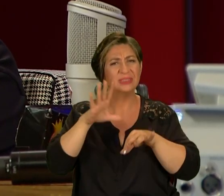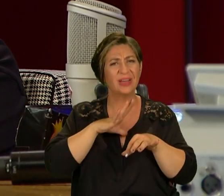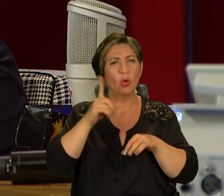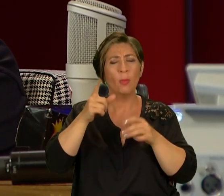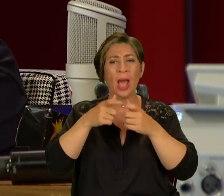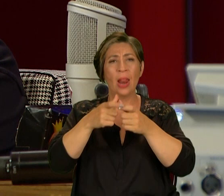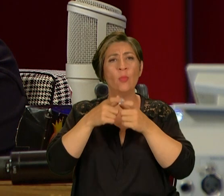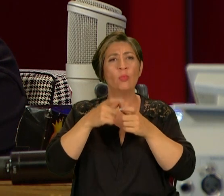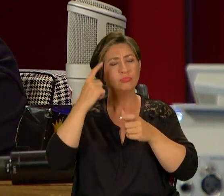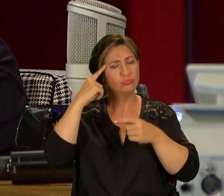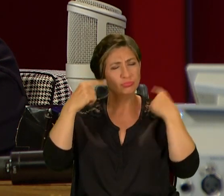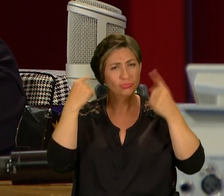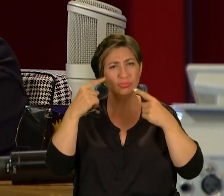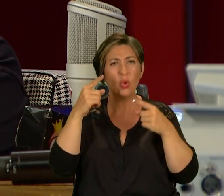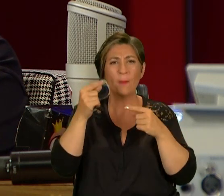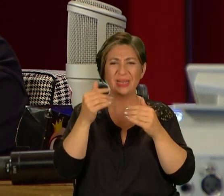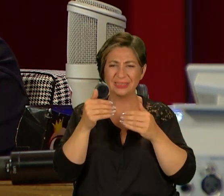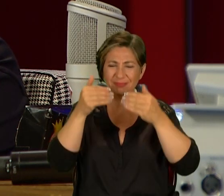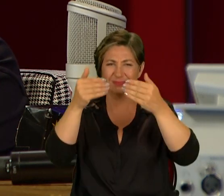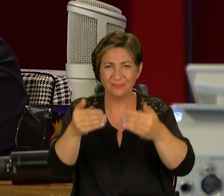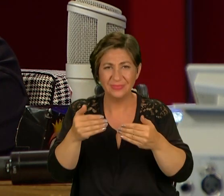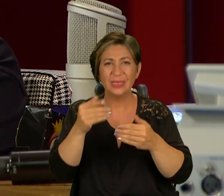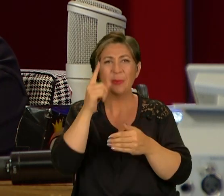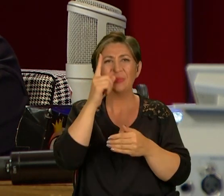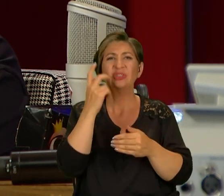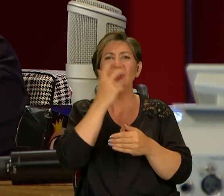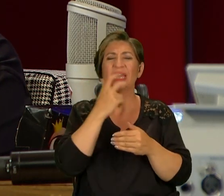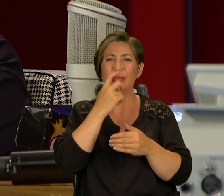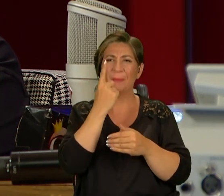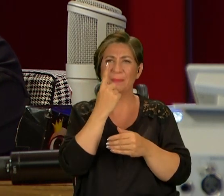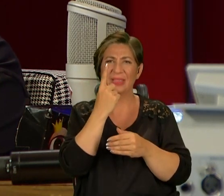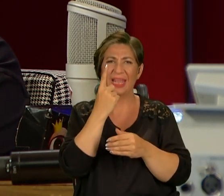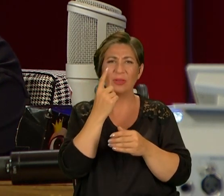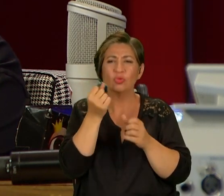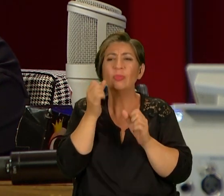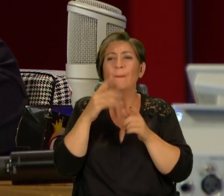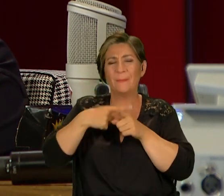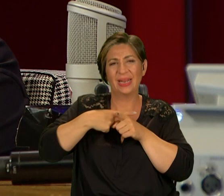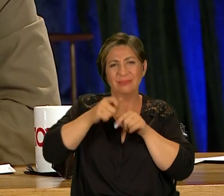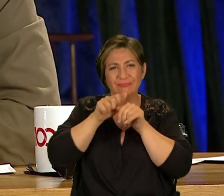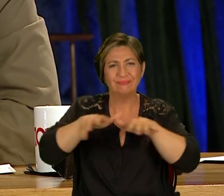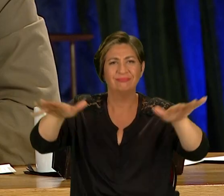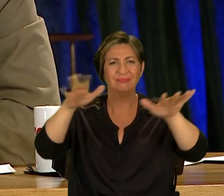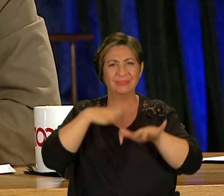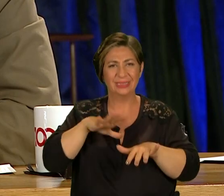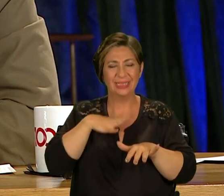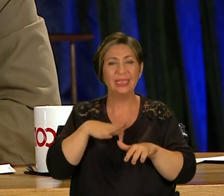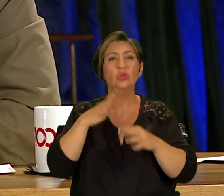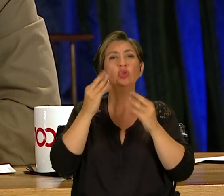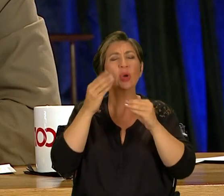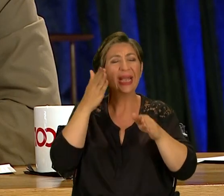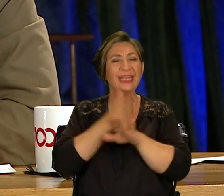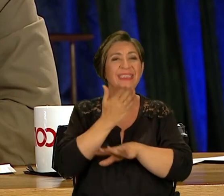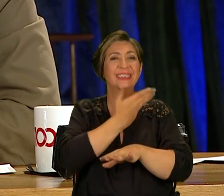onun bir albüm projesi vardı. O biraz sarktığı için bu şarkıyı tutmak istemedik ve paylaştık. Çok